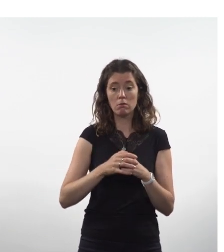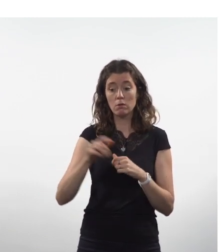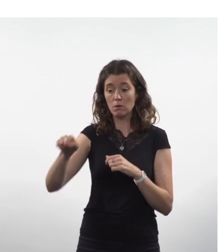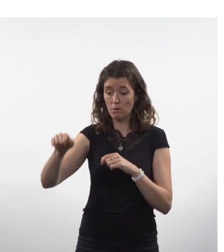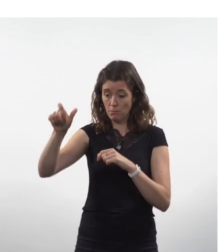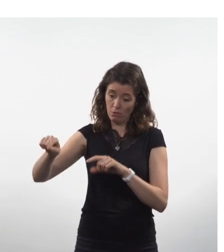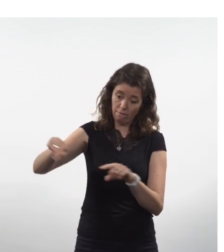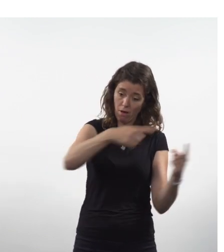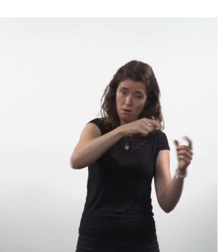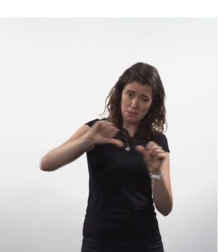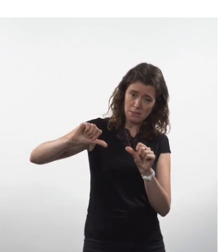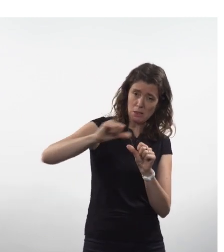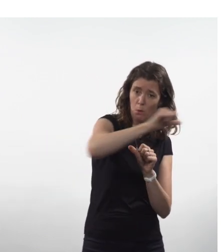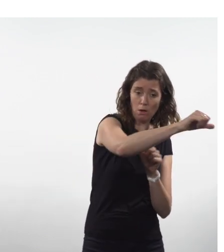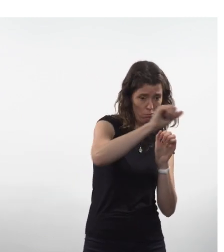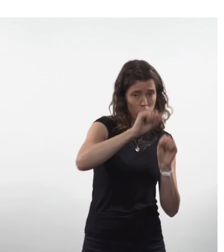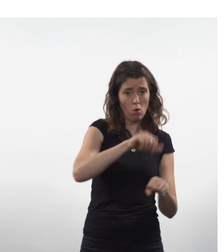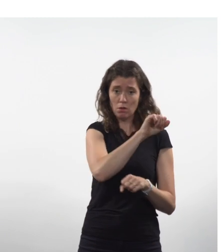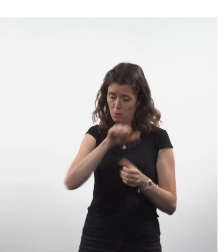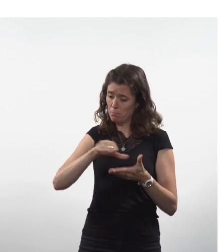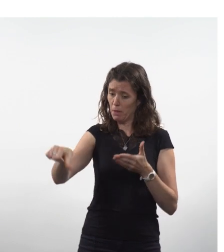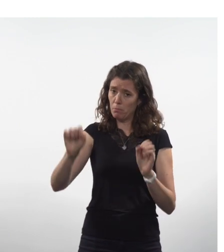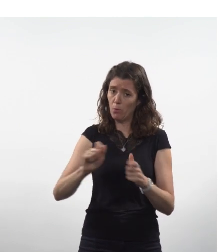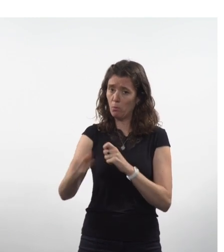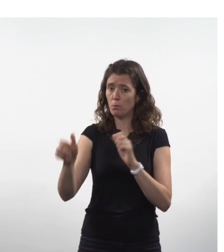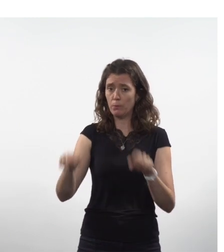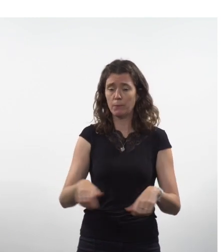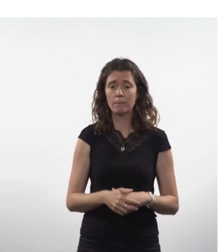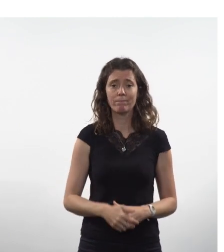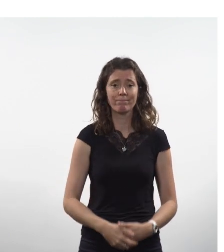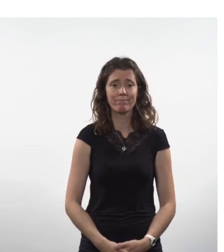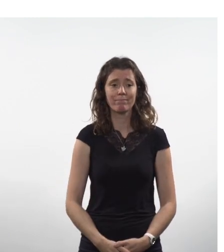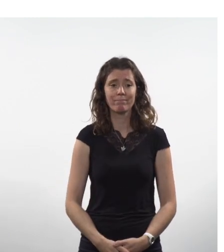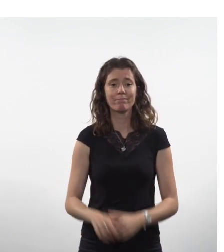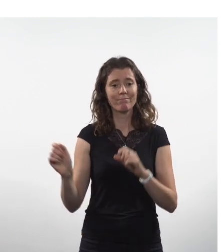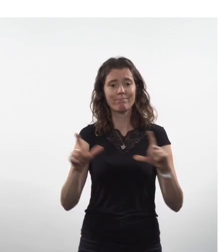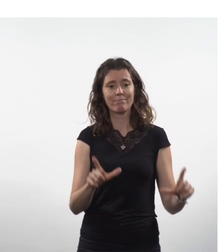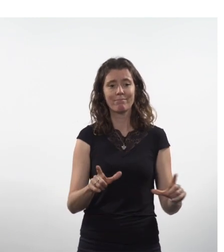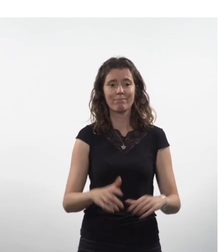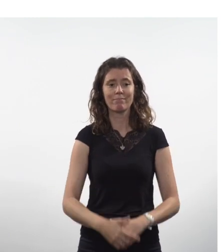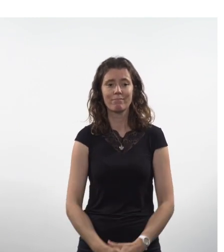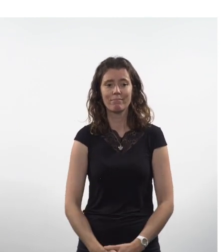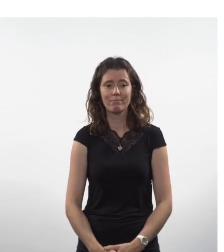unités même éloignées peuvent être pris en charge par l'assurance maladie. Diapo suivante.